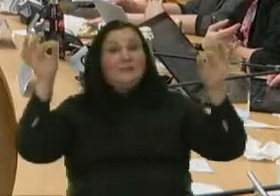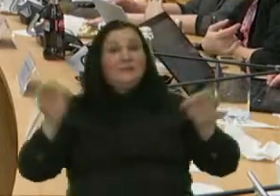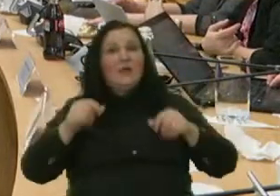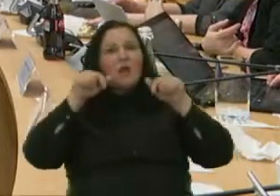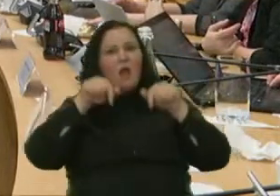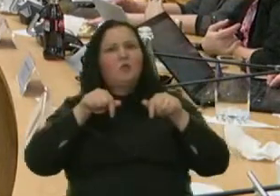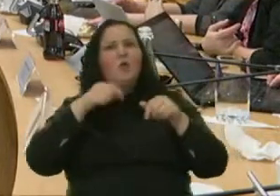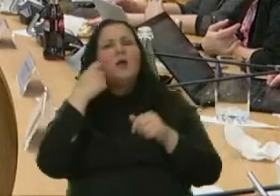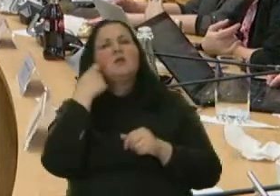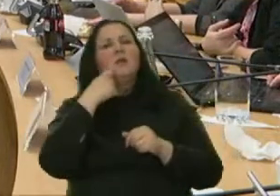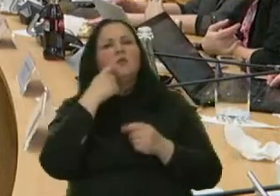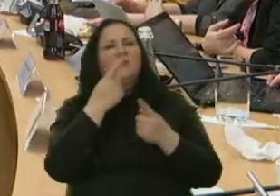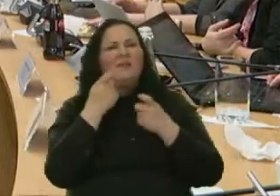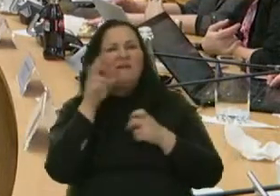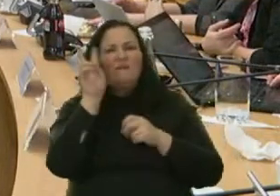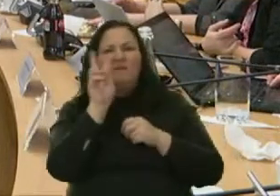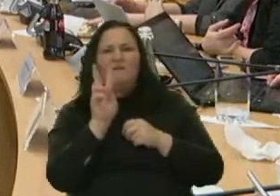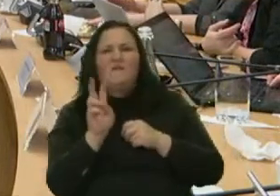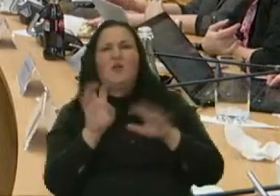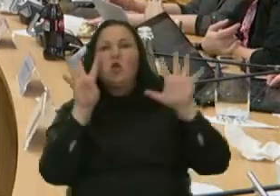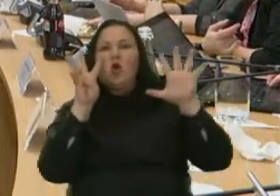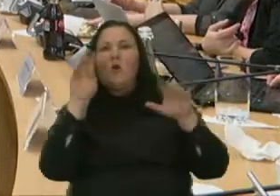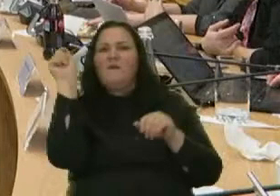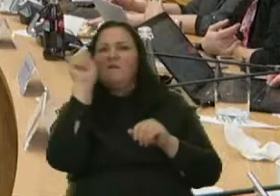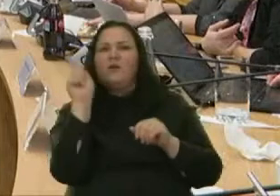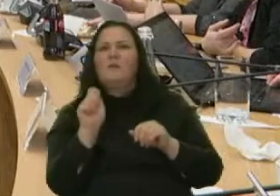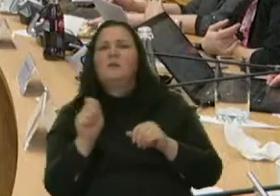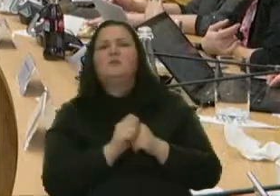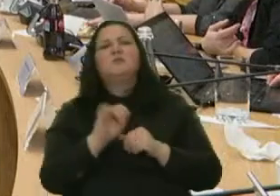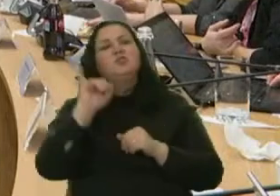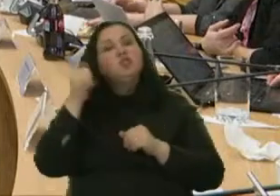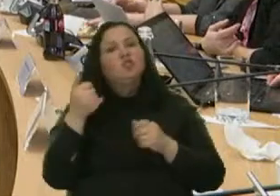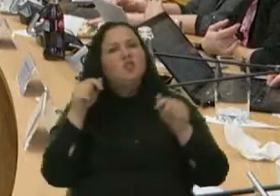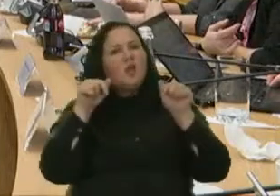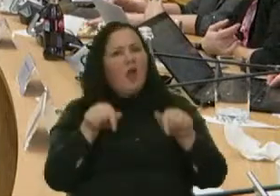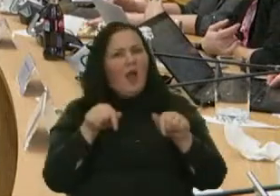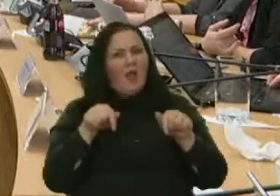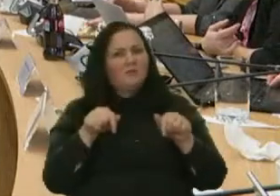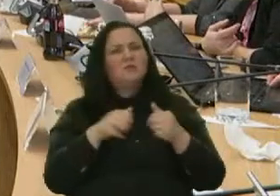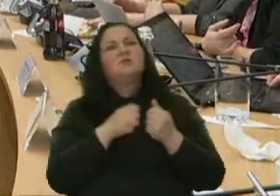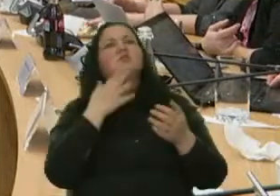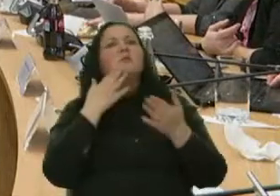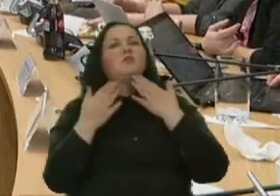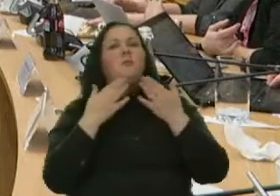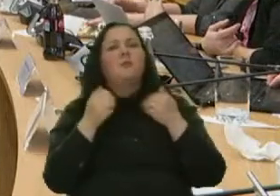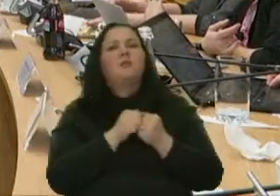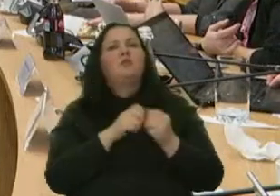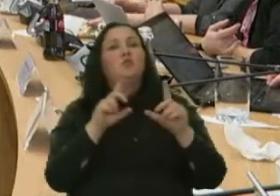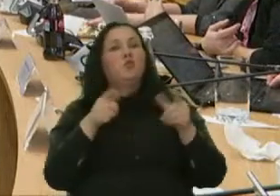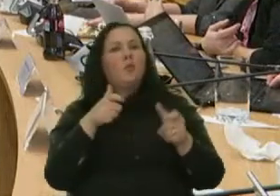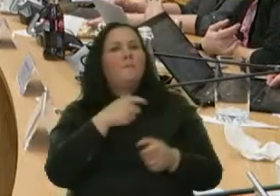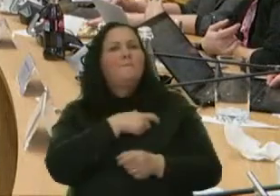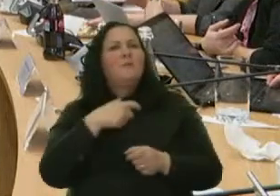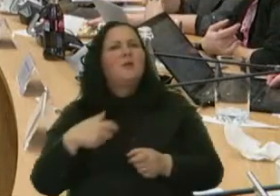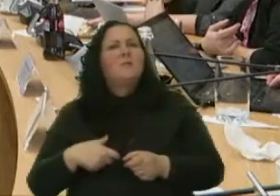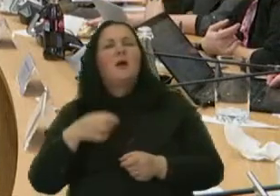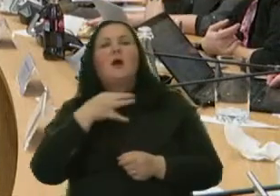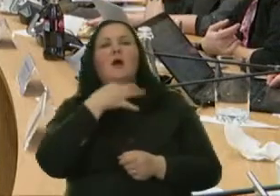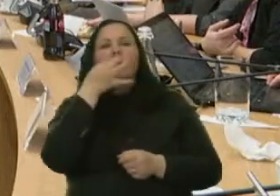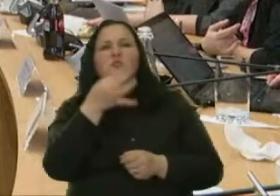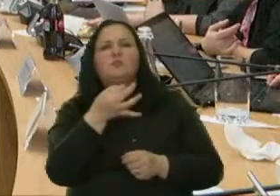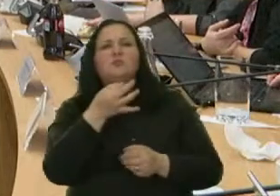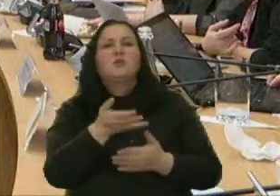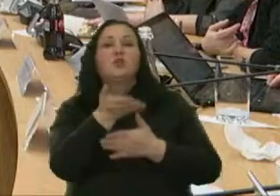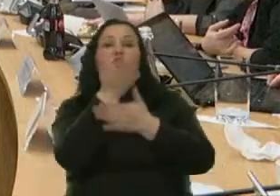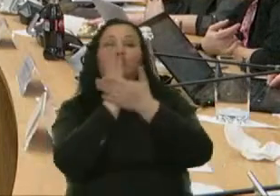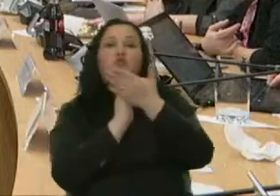de Cluj de vineri 9 Februarie și chiar azi în plen Domnule primar ați menționat că